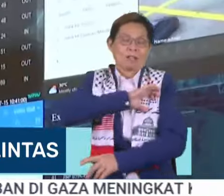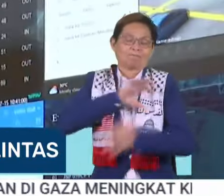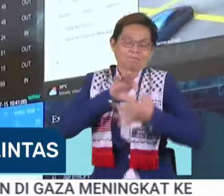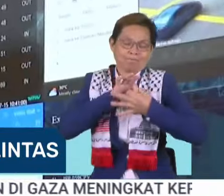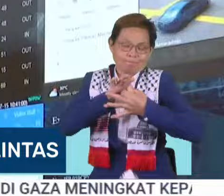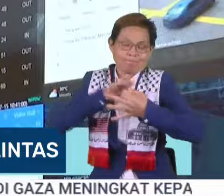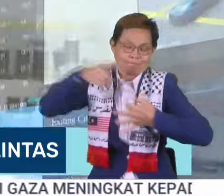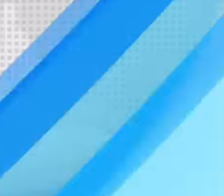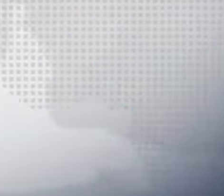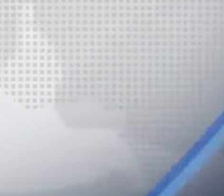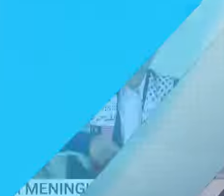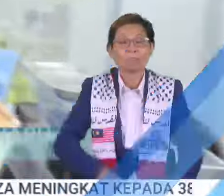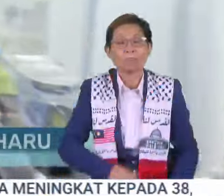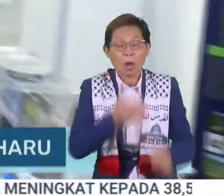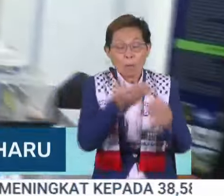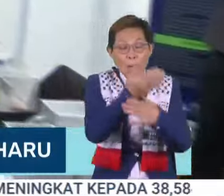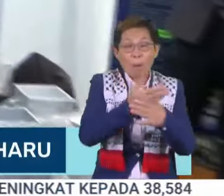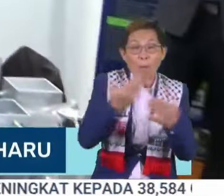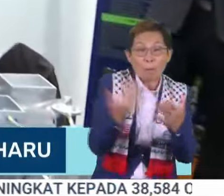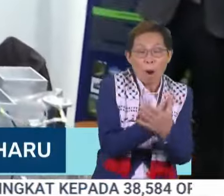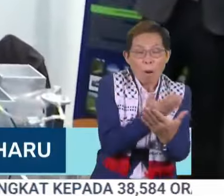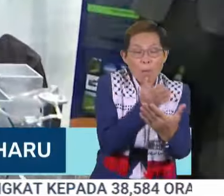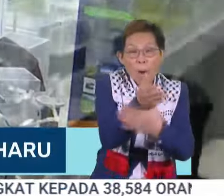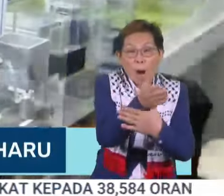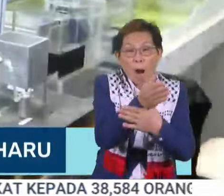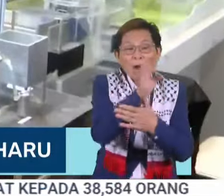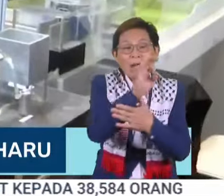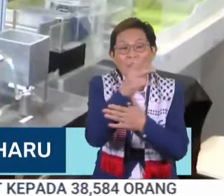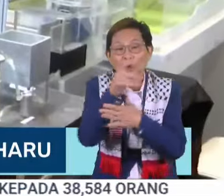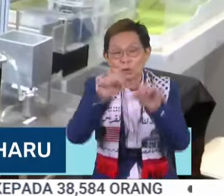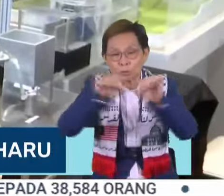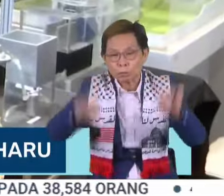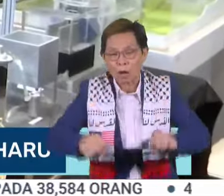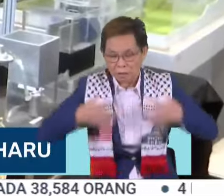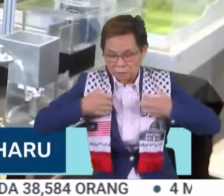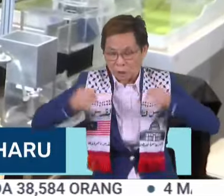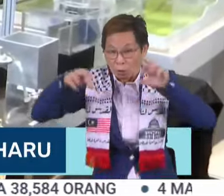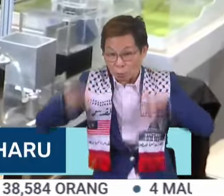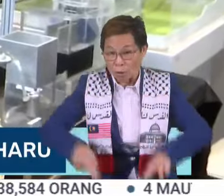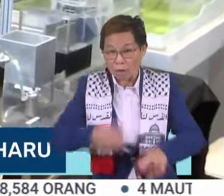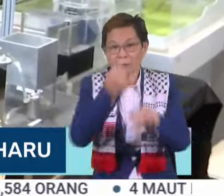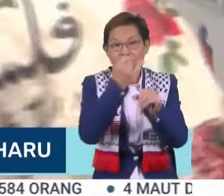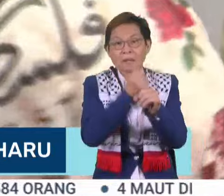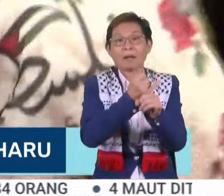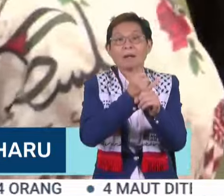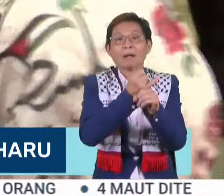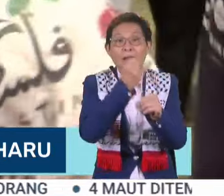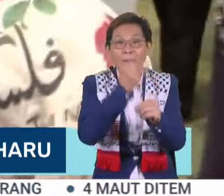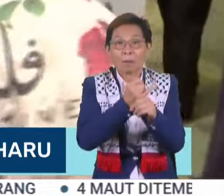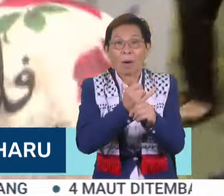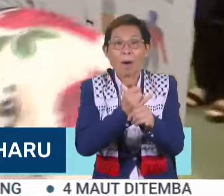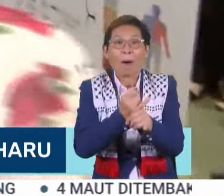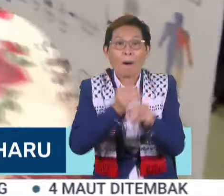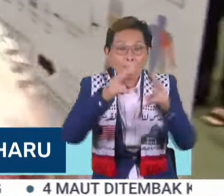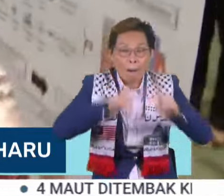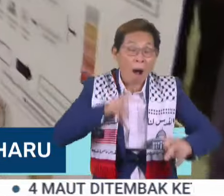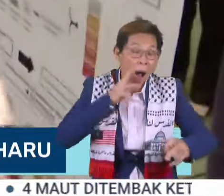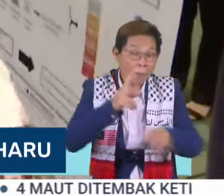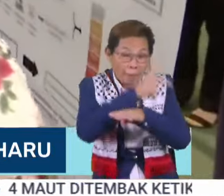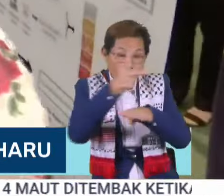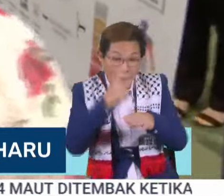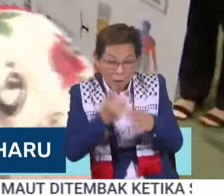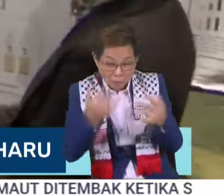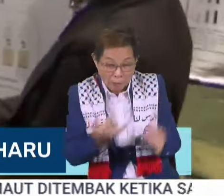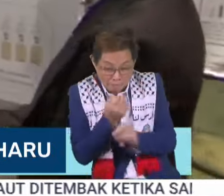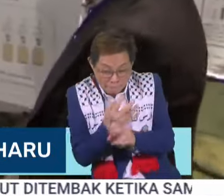PDRM. Ancaman baru menjejaskan ekosistem serta kesihatan rakyat. Institut Penyelidikan Air Kebangsaan Malaysia giat